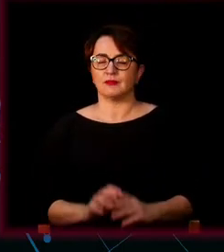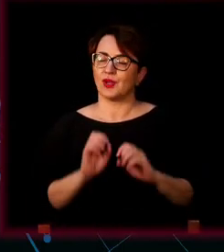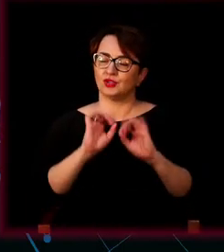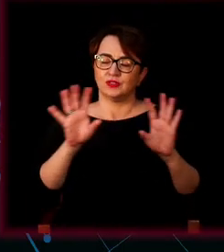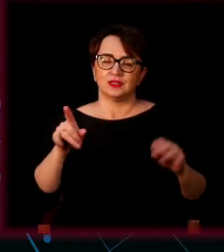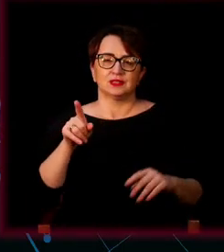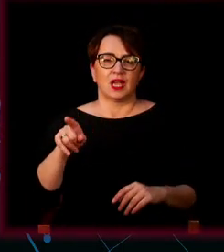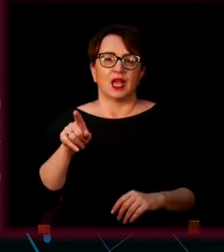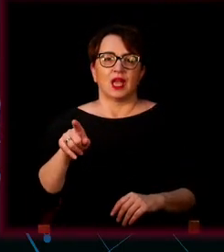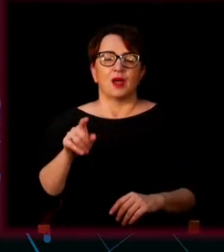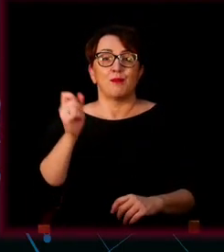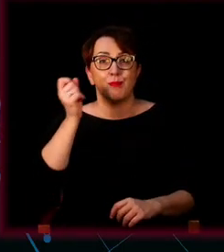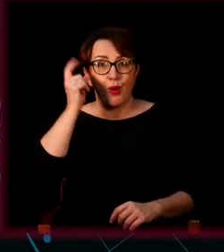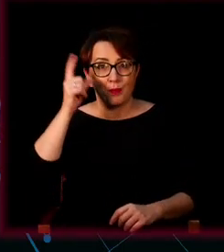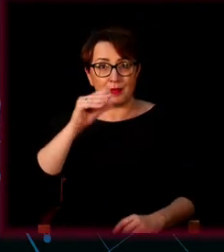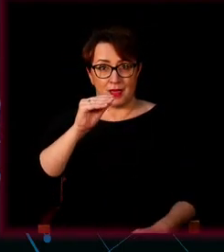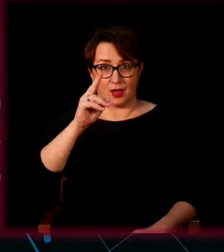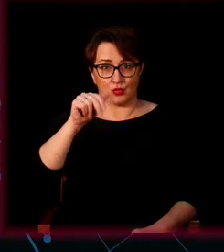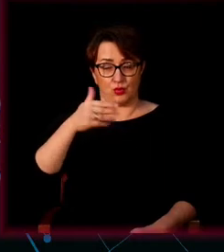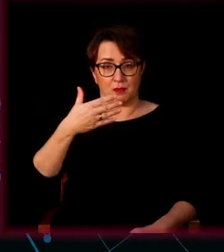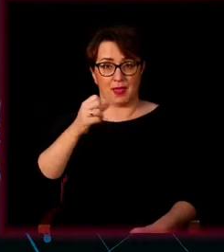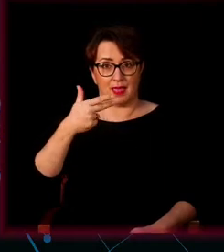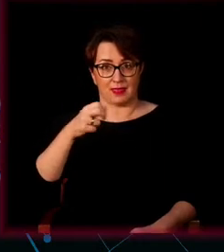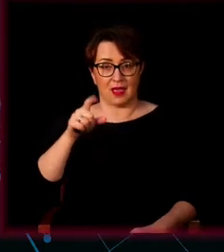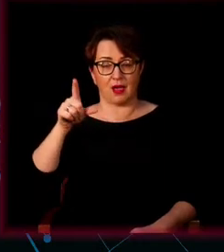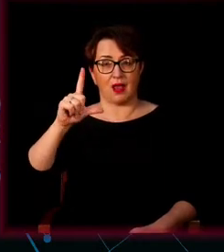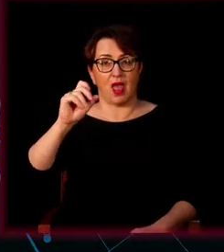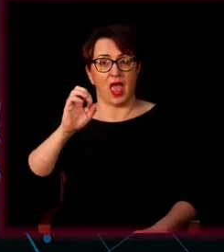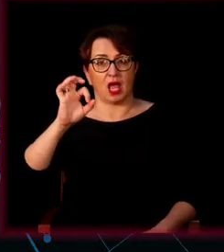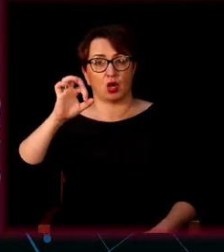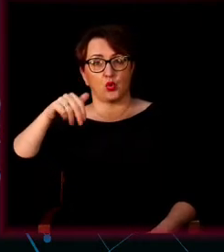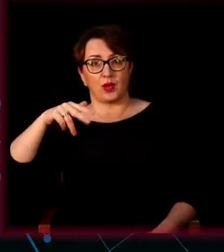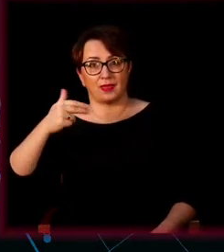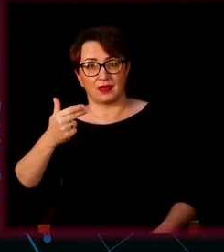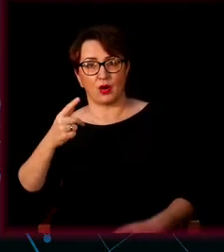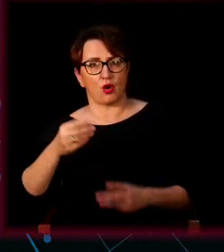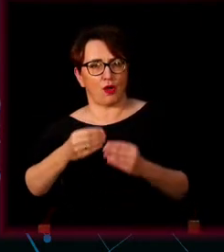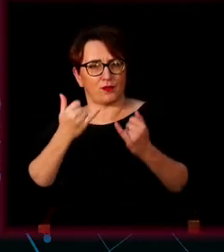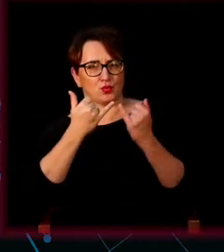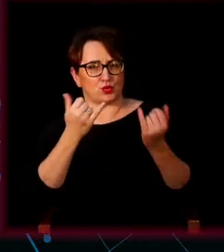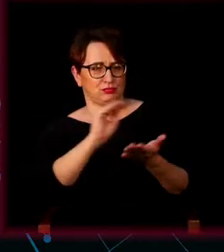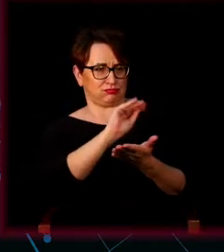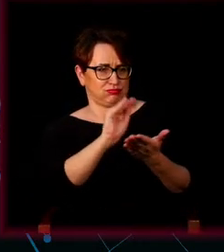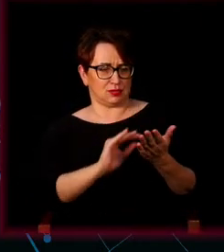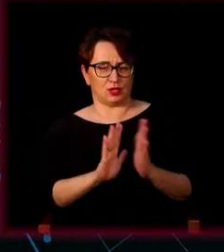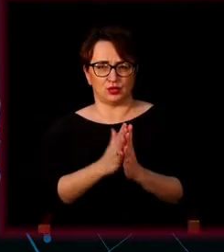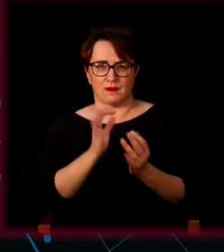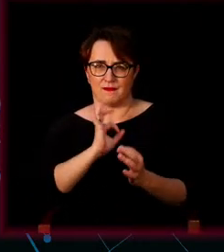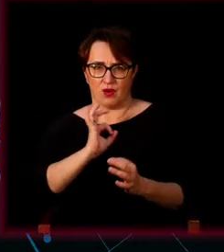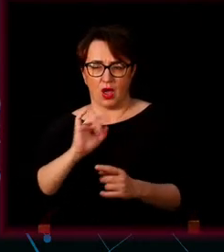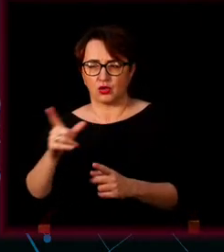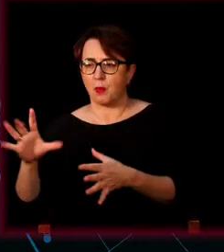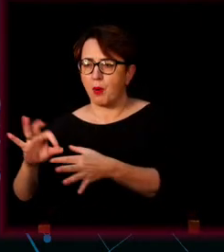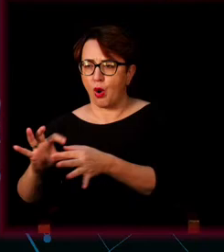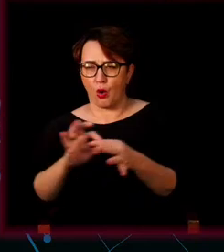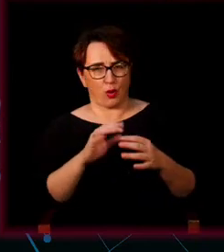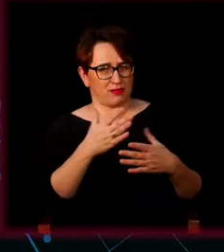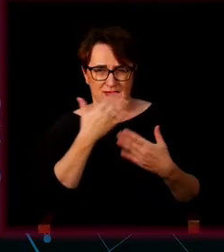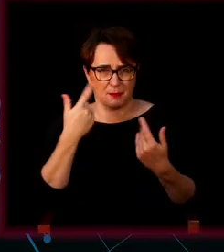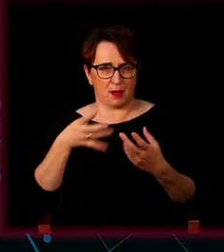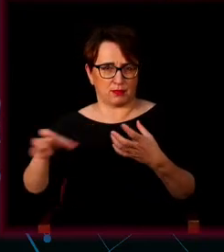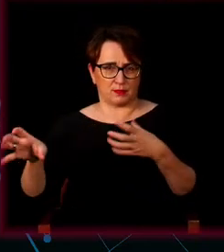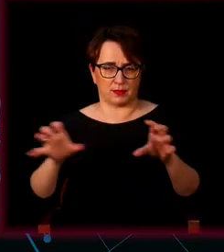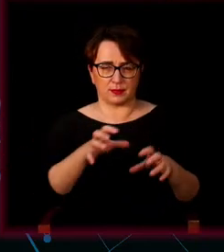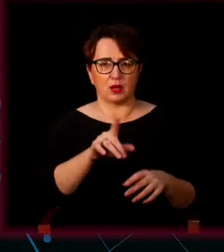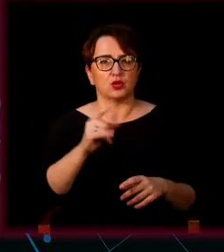Oczywiście sam ten pomysł ekumeny, który Le Guin rozwijała w bardzo różnych powieściach, które się tam niekoniecznie łączą fabularnie ze sobą, tylko